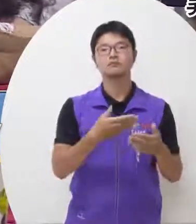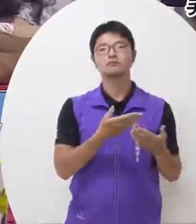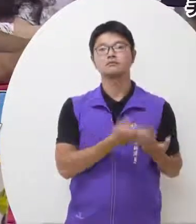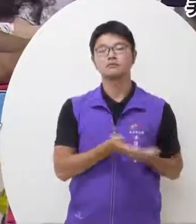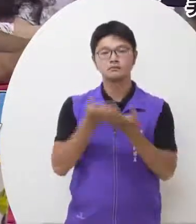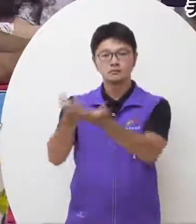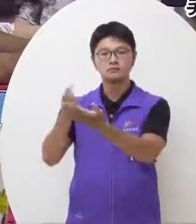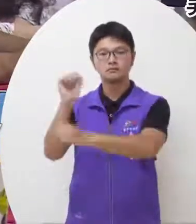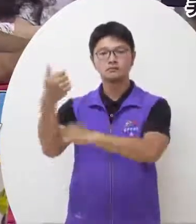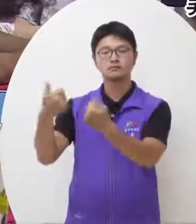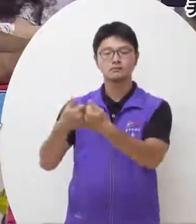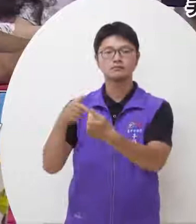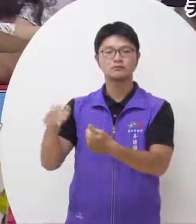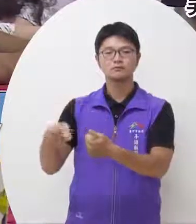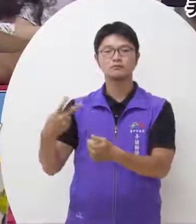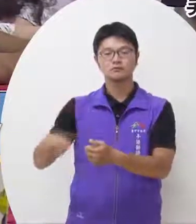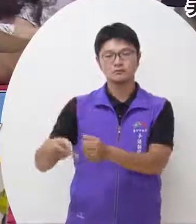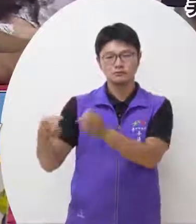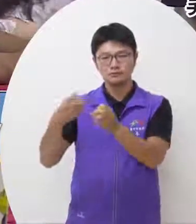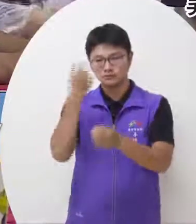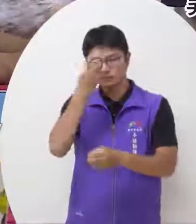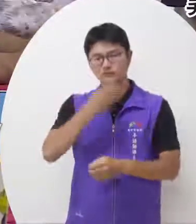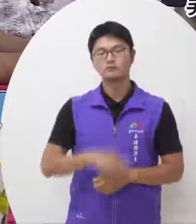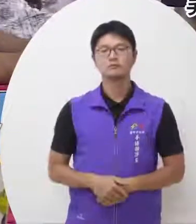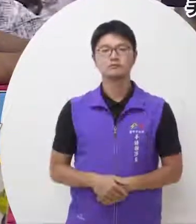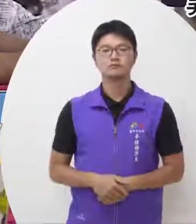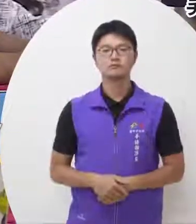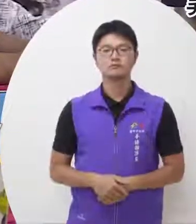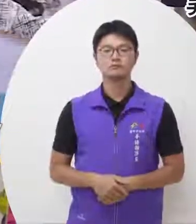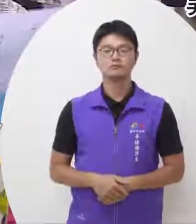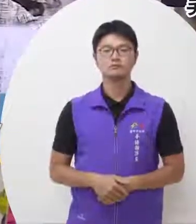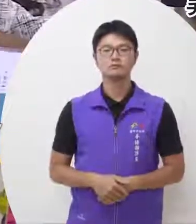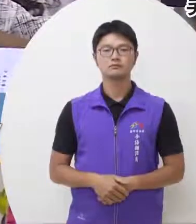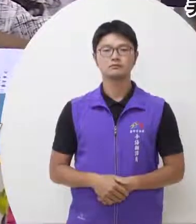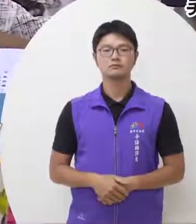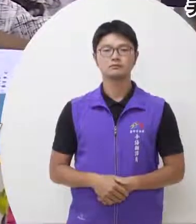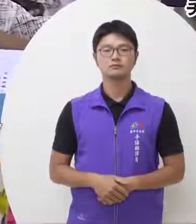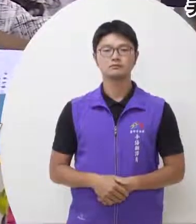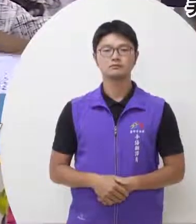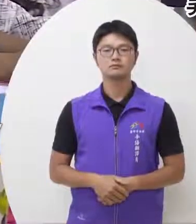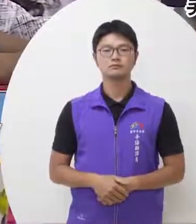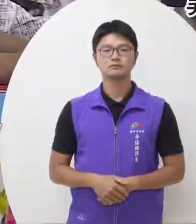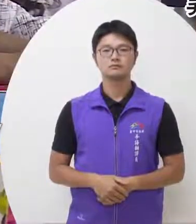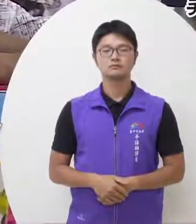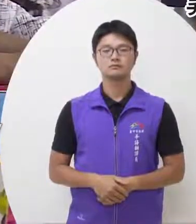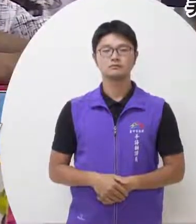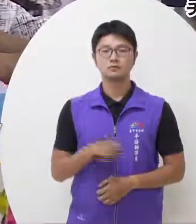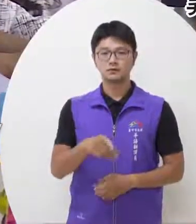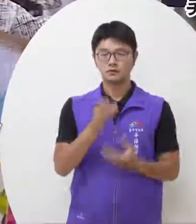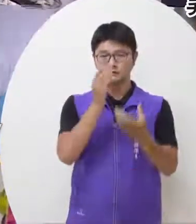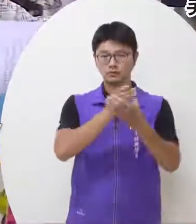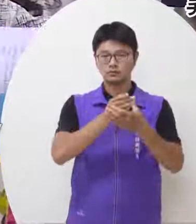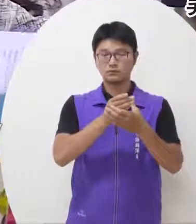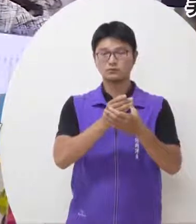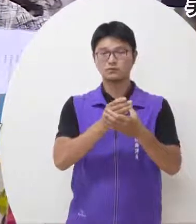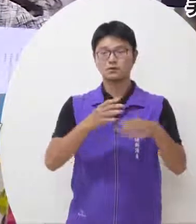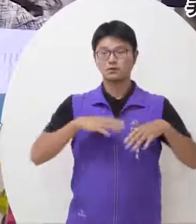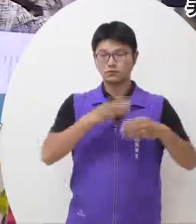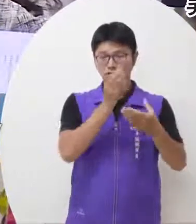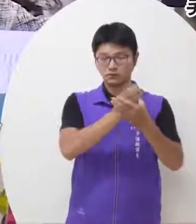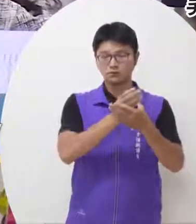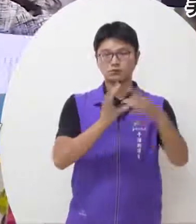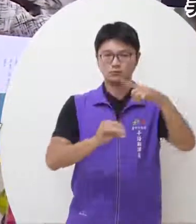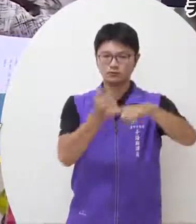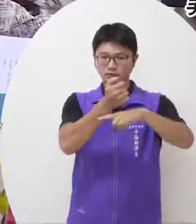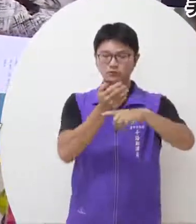们的议会进一步来审议。那么主要是因为它的这个关谷超过50%，那么以